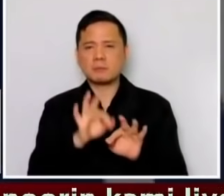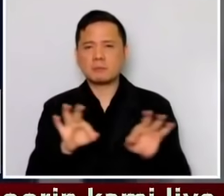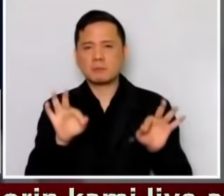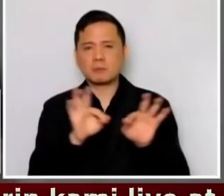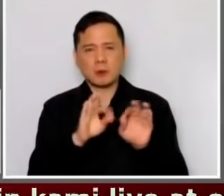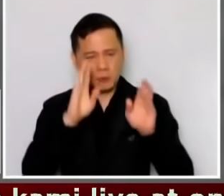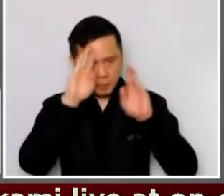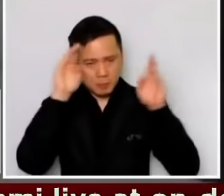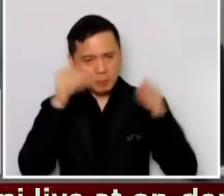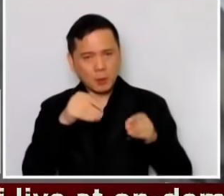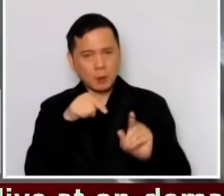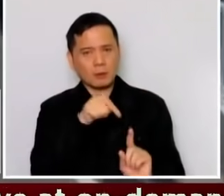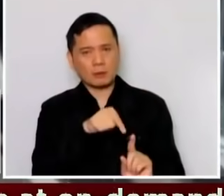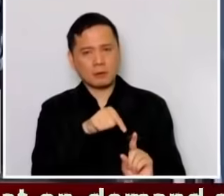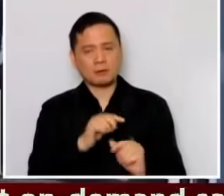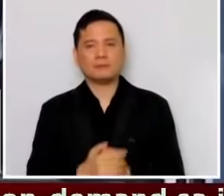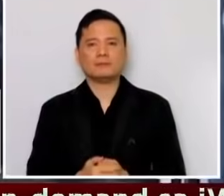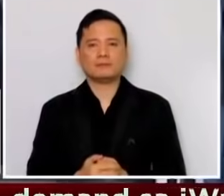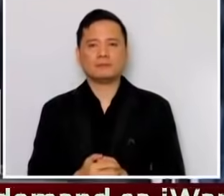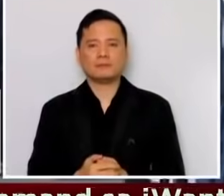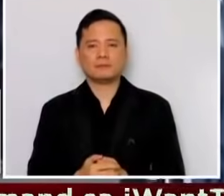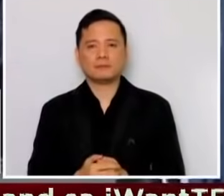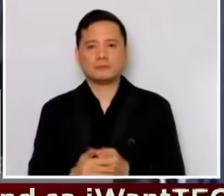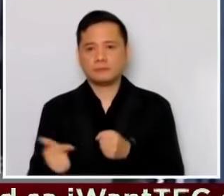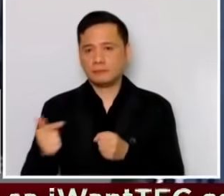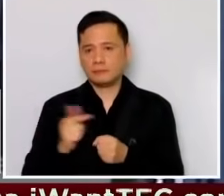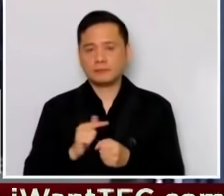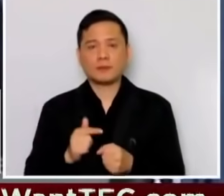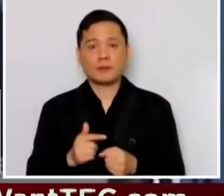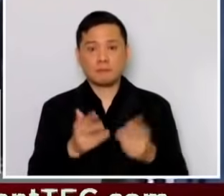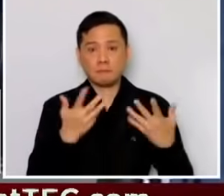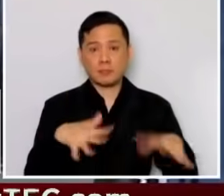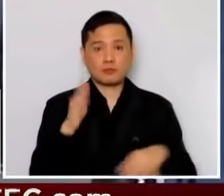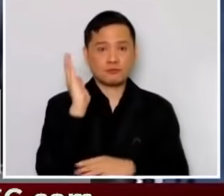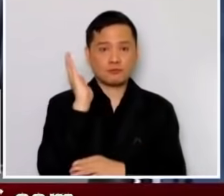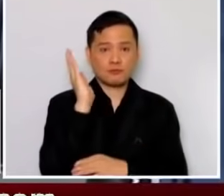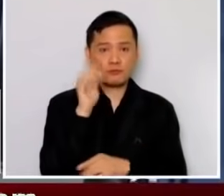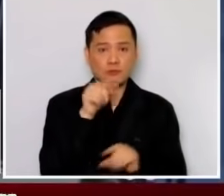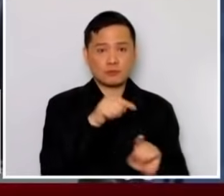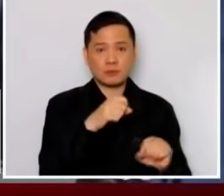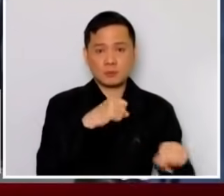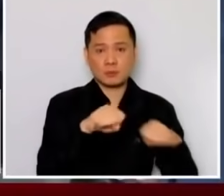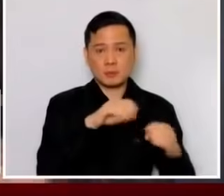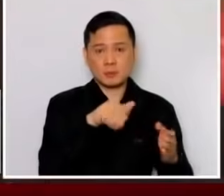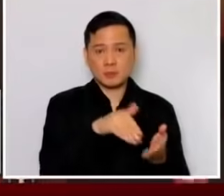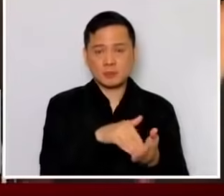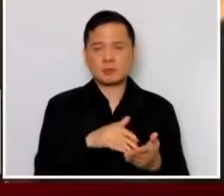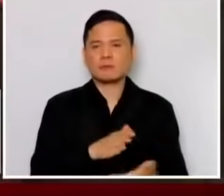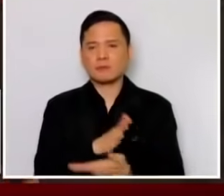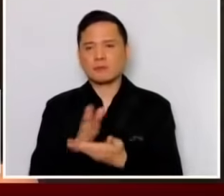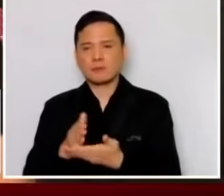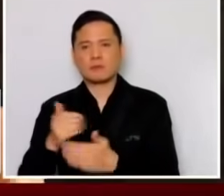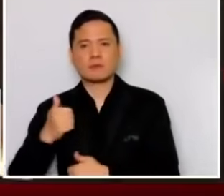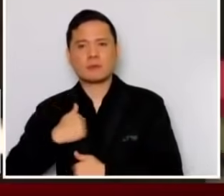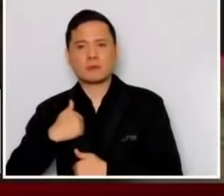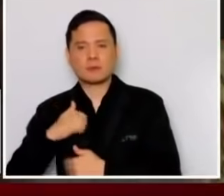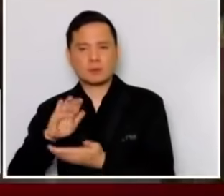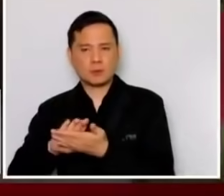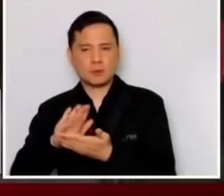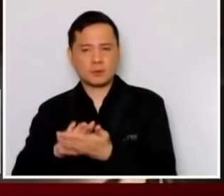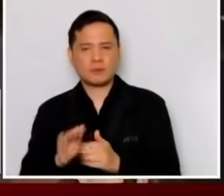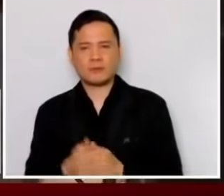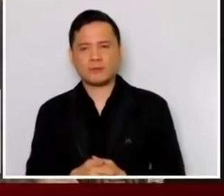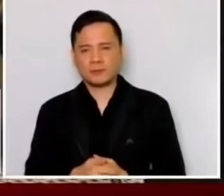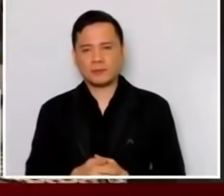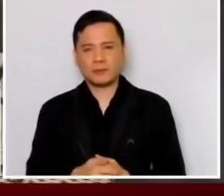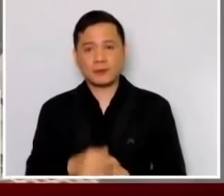Pagkatapos ng meet and greet sa St. Louis ay bumisita naman sa Philippine Military Academy si VP Lenny. Kasabay ng pagbisita ni VP Lenny